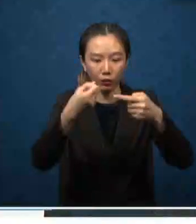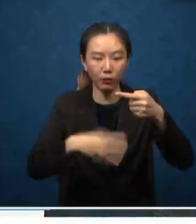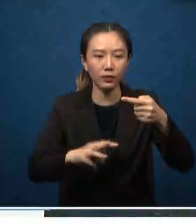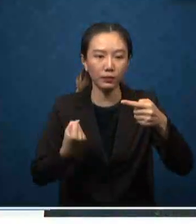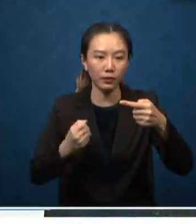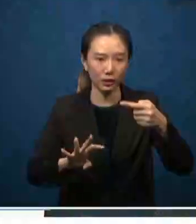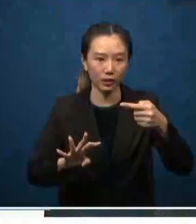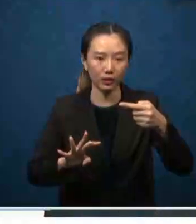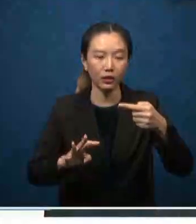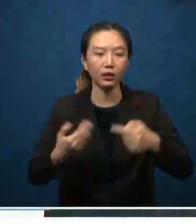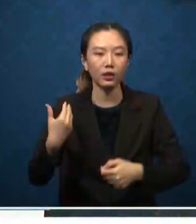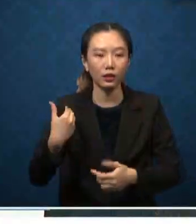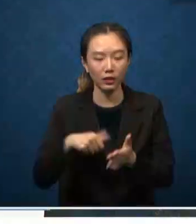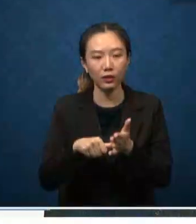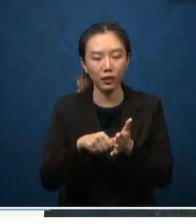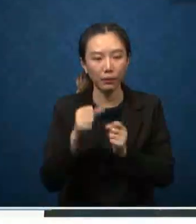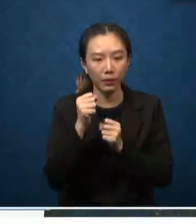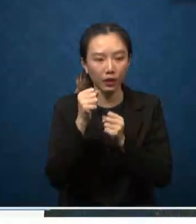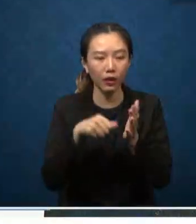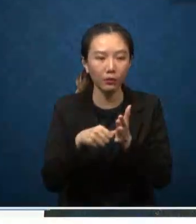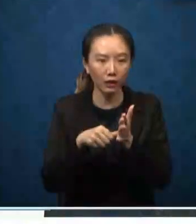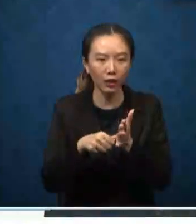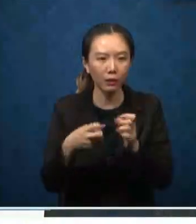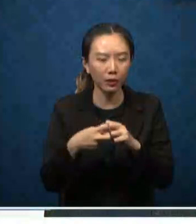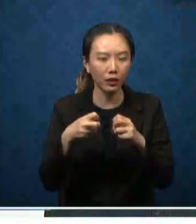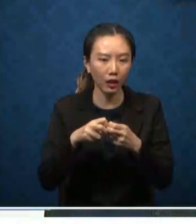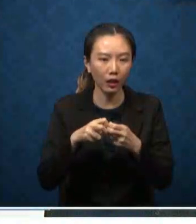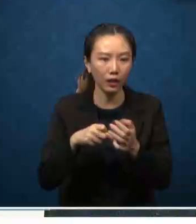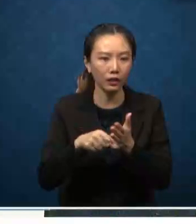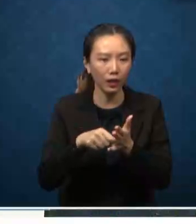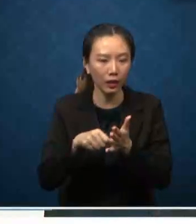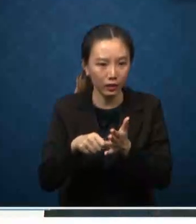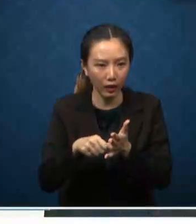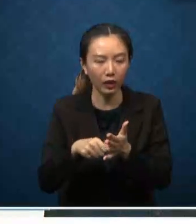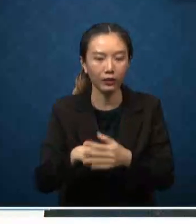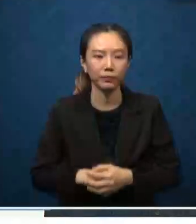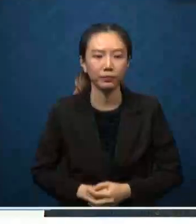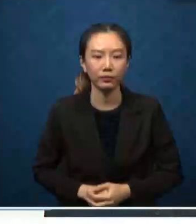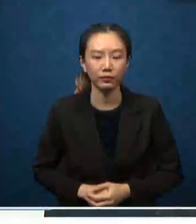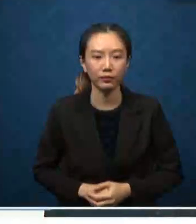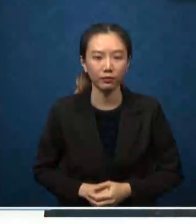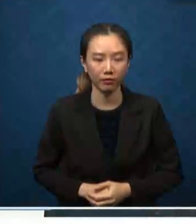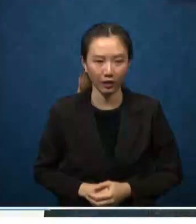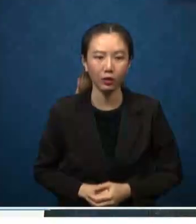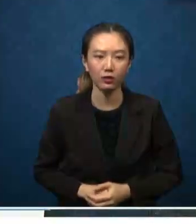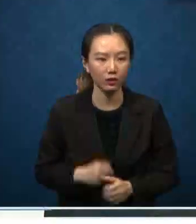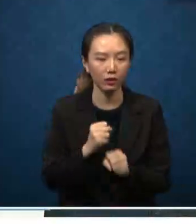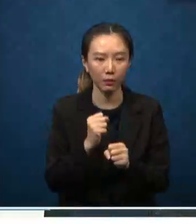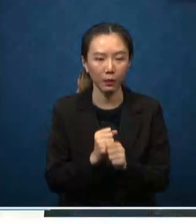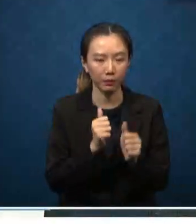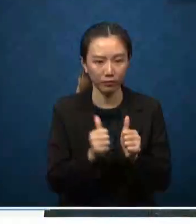ก็ได้พยายามที่จะแก้ไขปัญหาข้อขัดข้องในทางปฏิบัติได้ดีพอสมคว